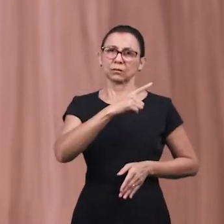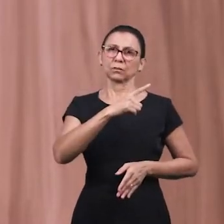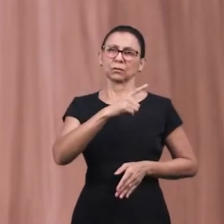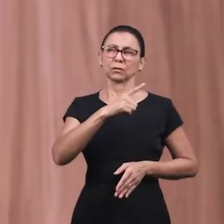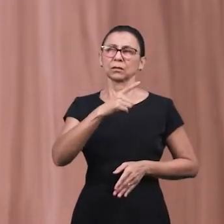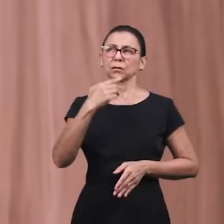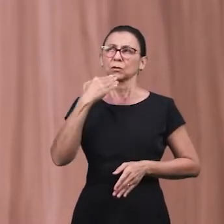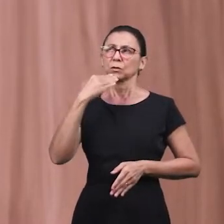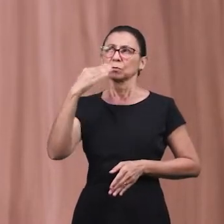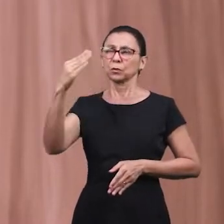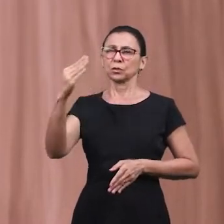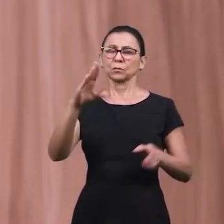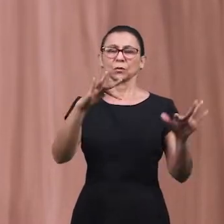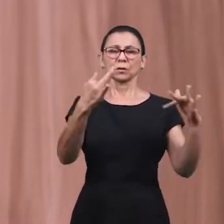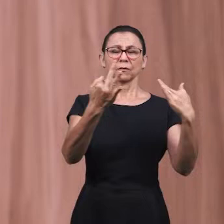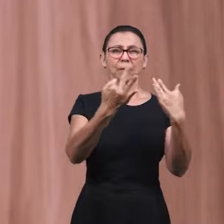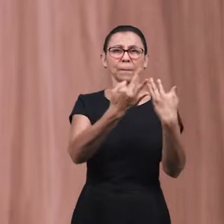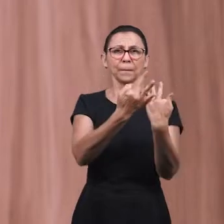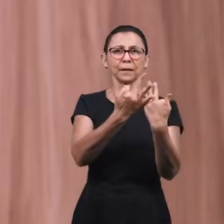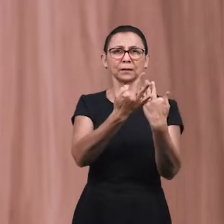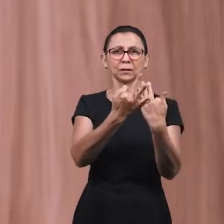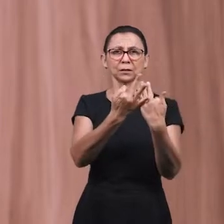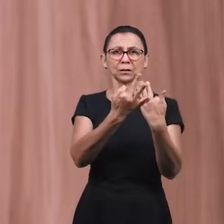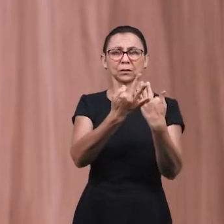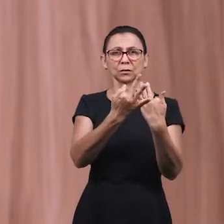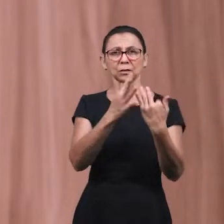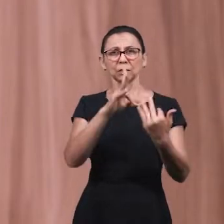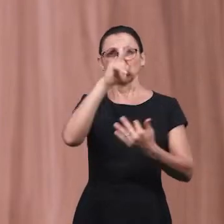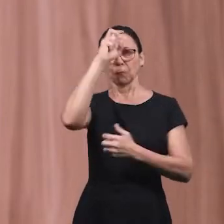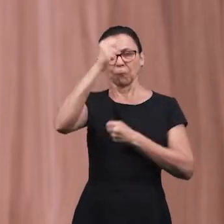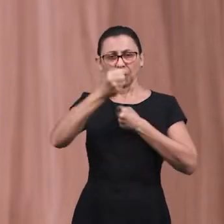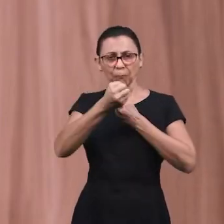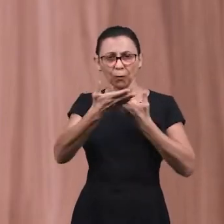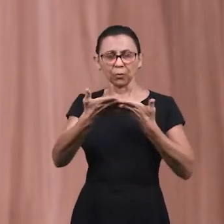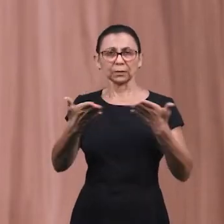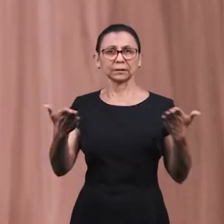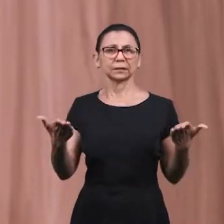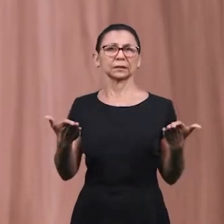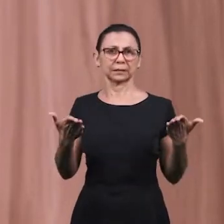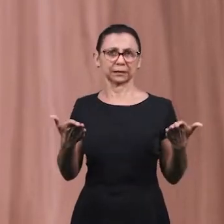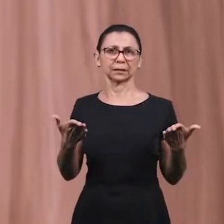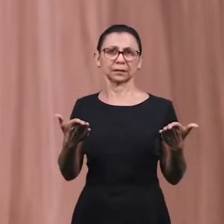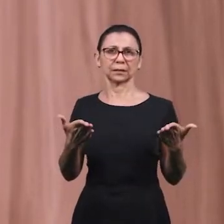защищай, укрепляй дома, семьи, чтобы работа Твоя